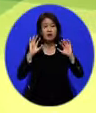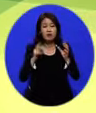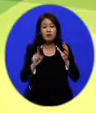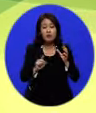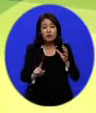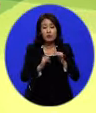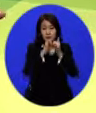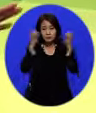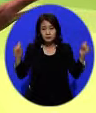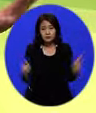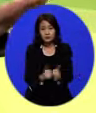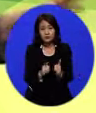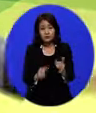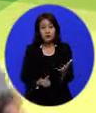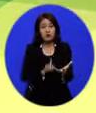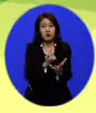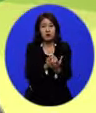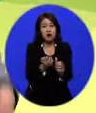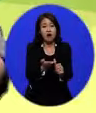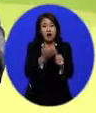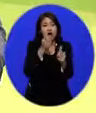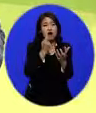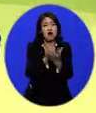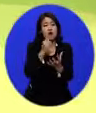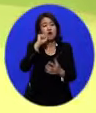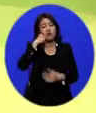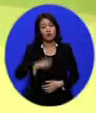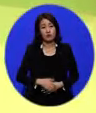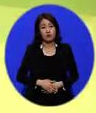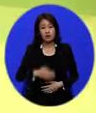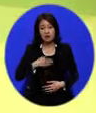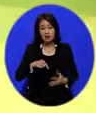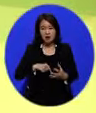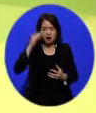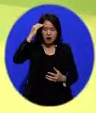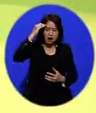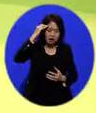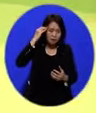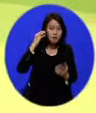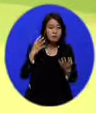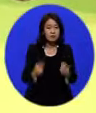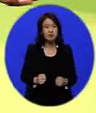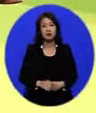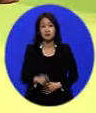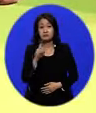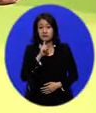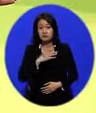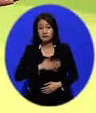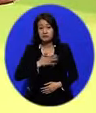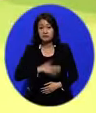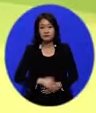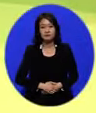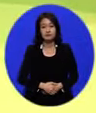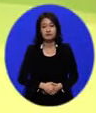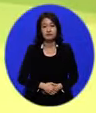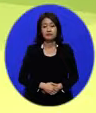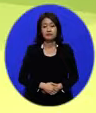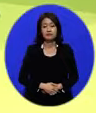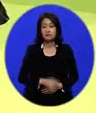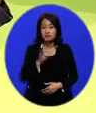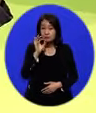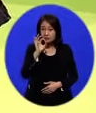정말 사회적으로 인재의 대열에 들어가기가 힘들어요. 왜? 내 안에 걸림돌이 많아요. 무슨 얘기인지 아시겠죠? 네. 네.